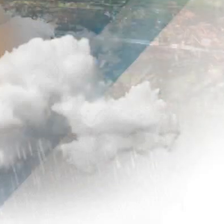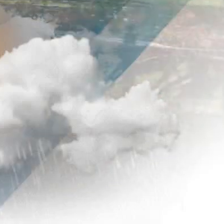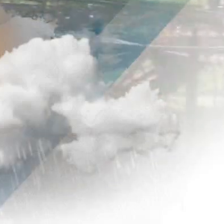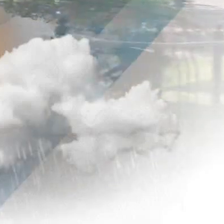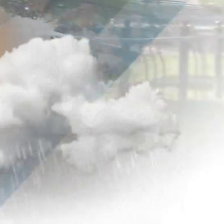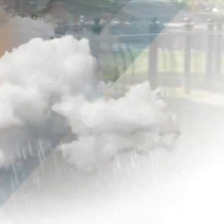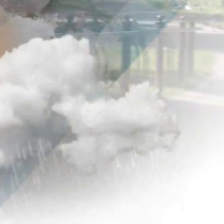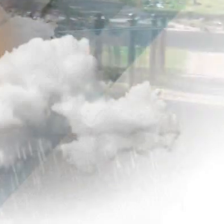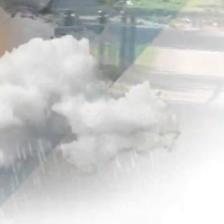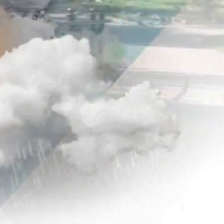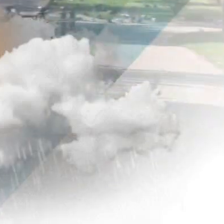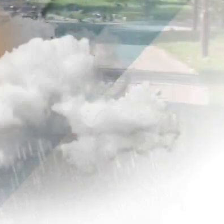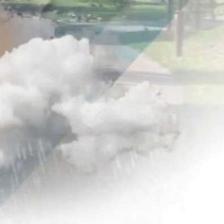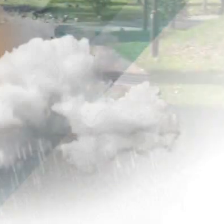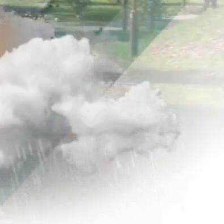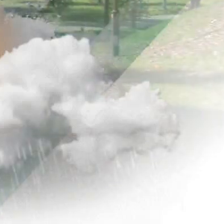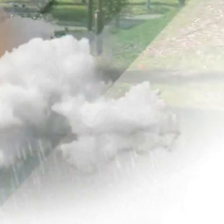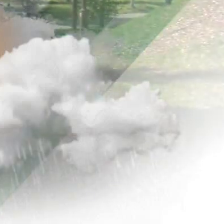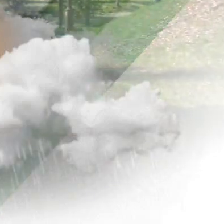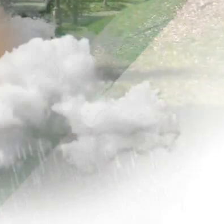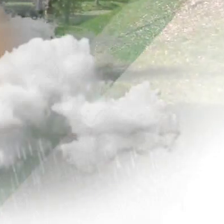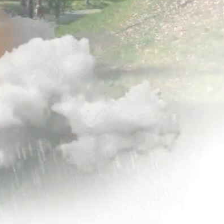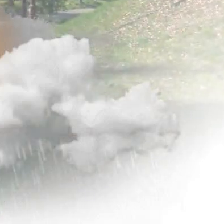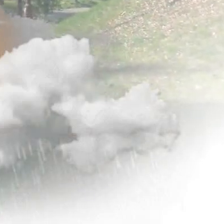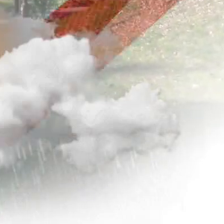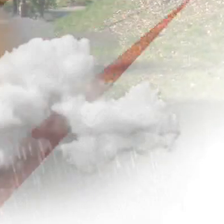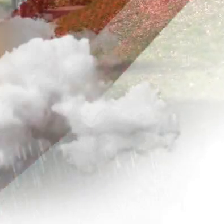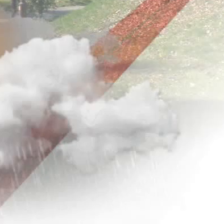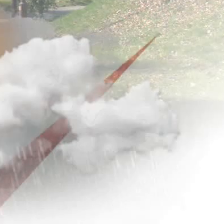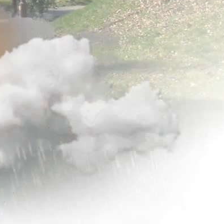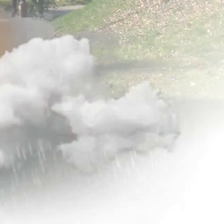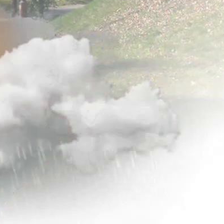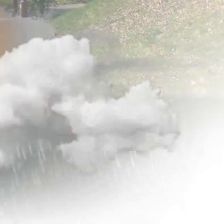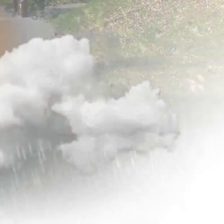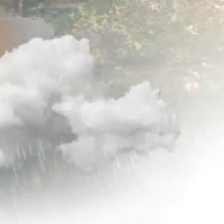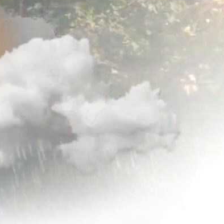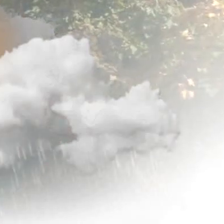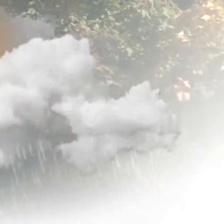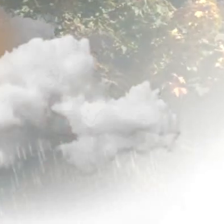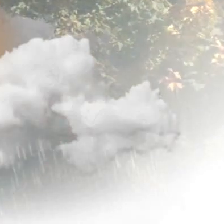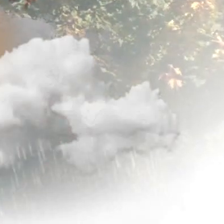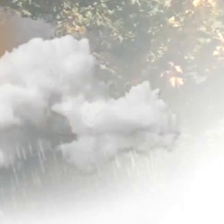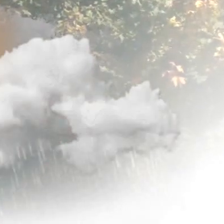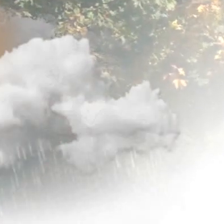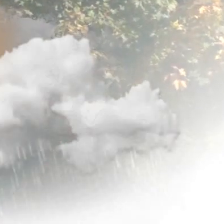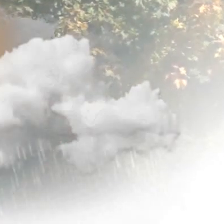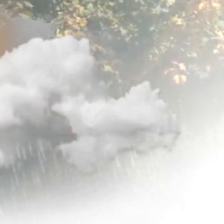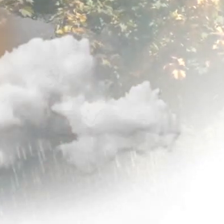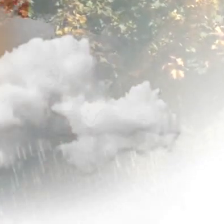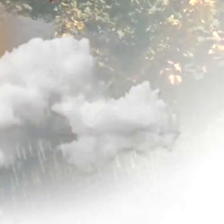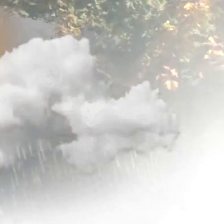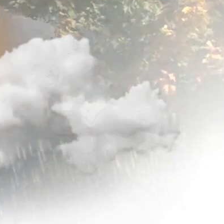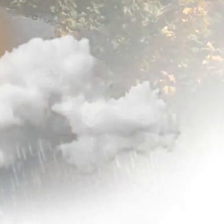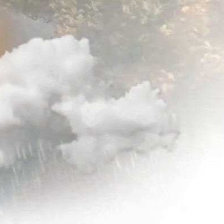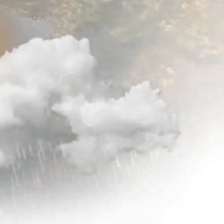24 днём і да плюс 20 вечарам. Пахмурна – дождь. Ветер пауночна усходні ад 1 до